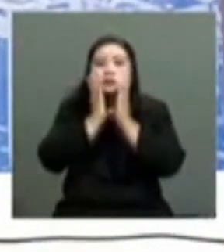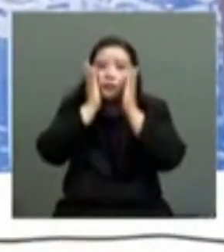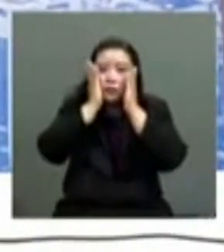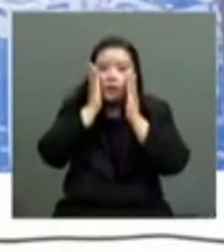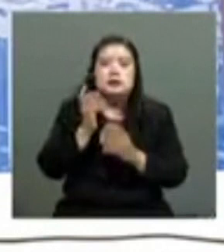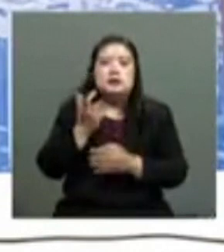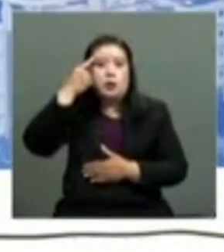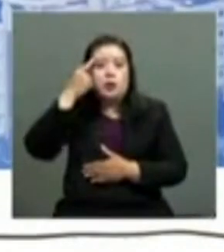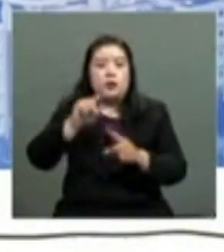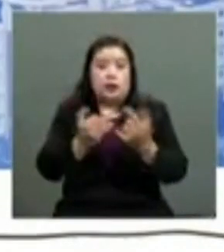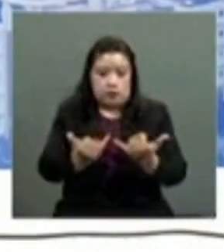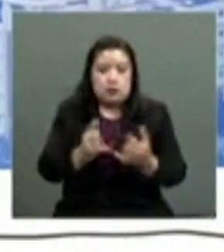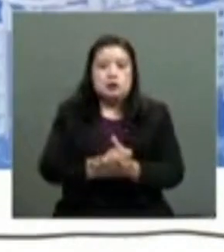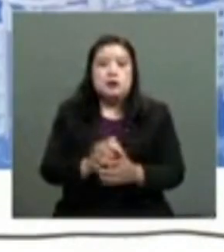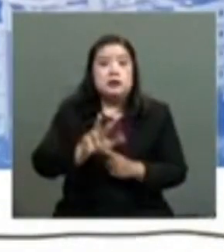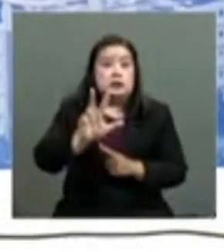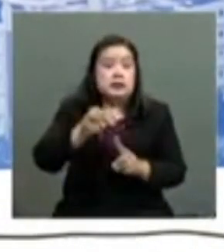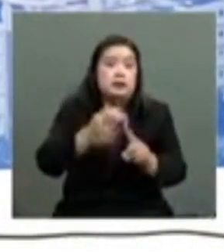ามอยู่ต่อไปครับ